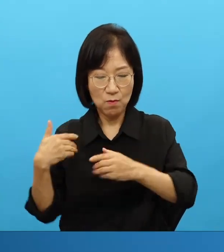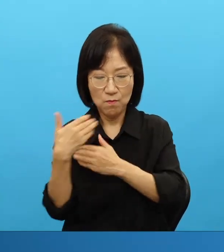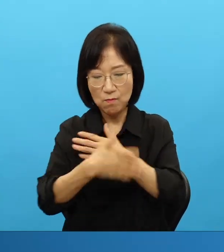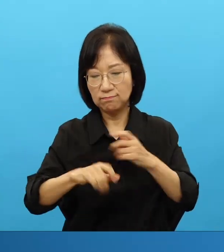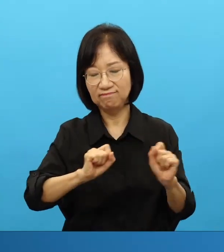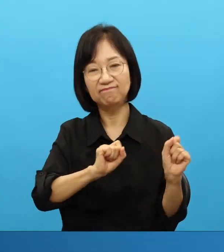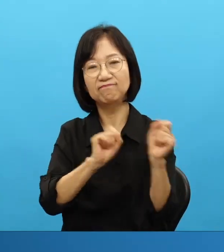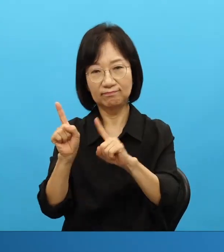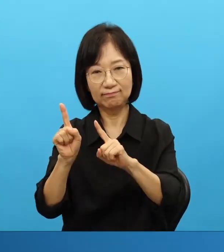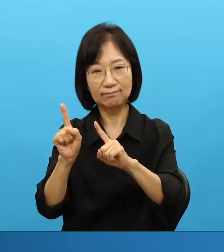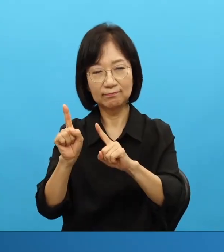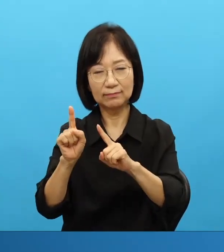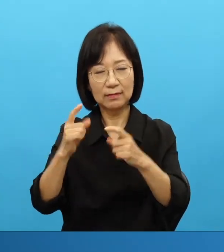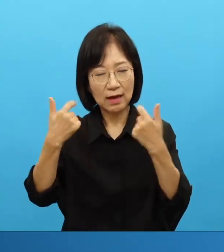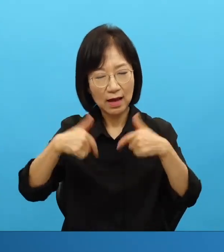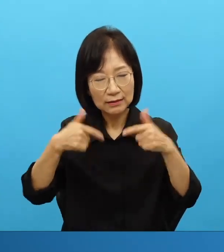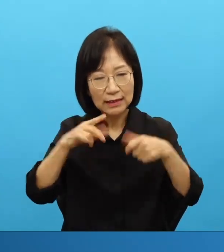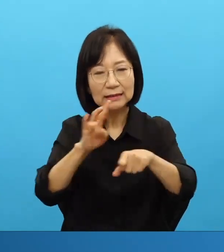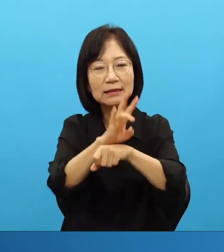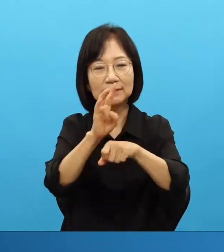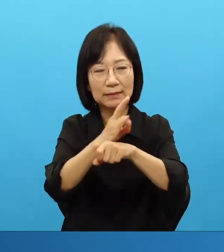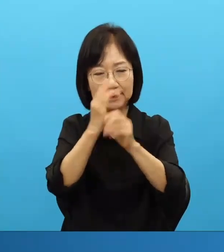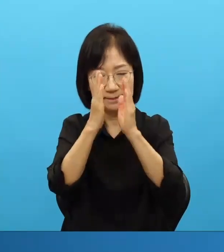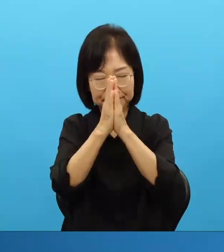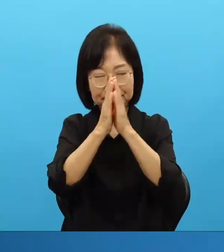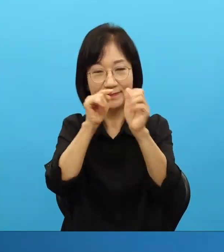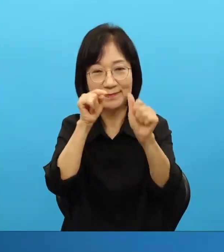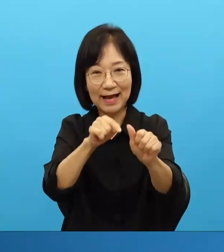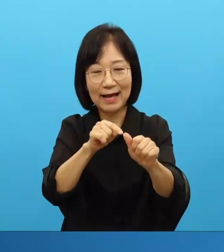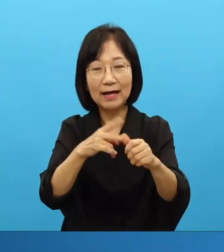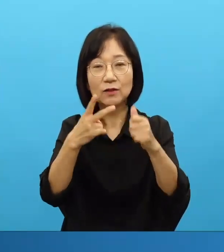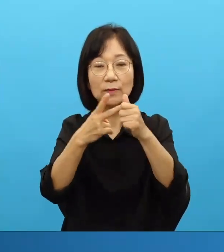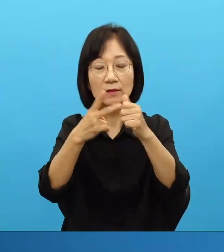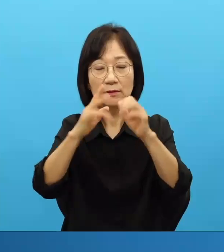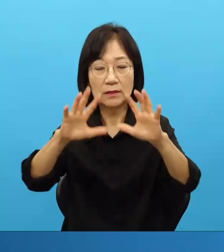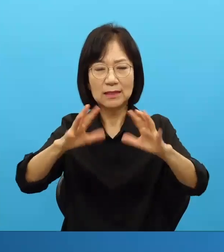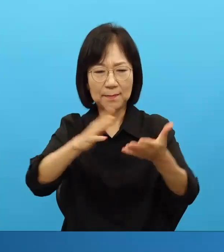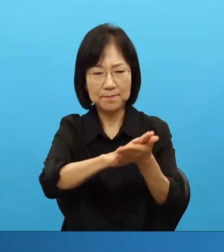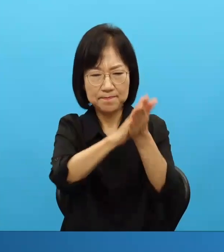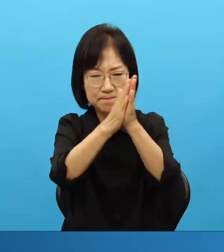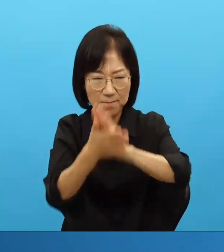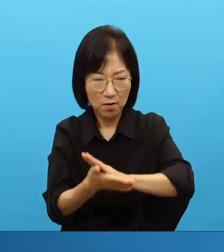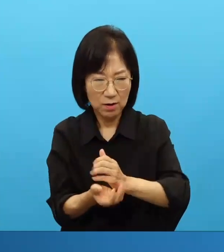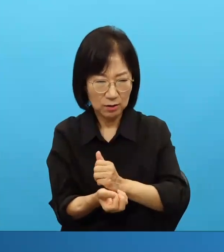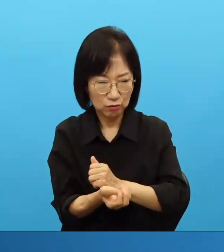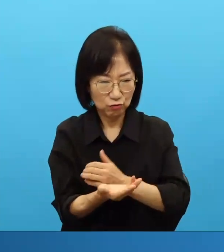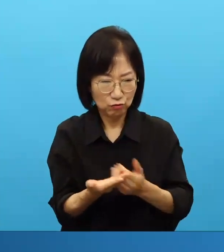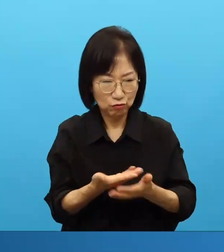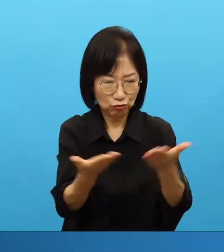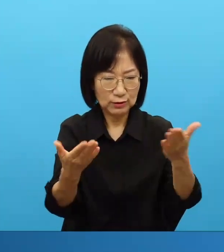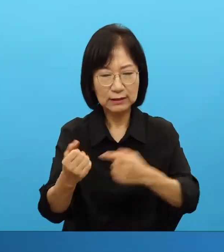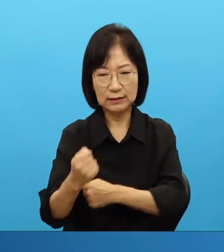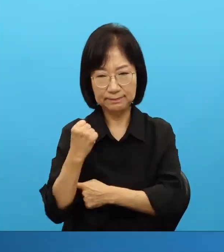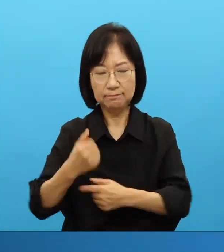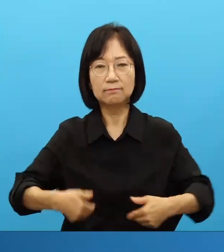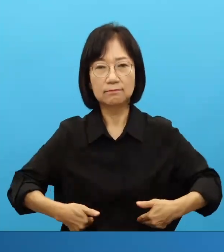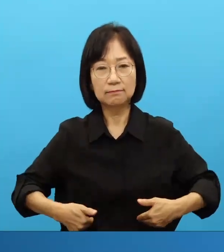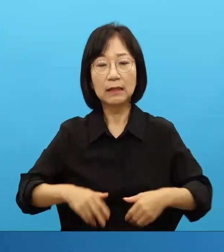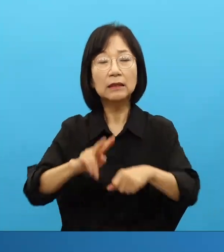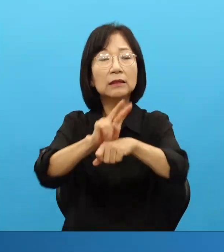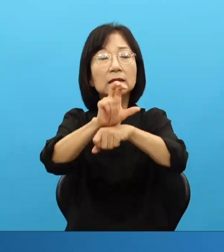이거를 24해라. 두 번째, 세상 바꾸는 힘이 있어야 돼. 이게 25라. 하나님